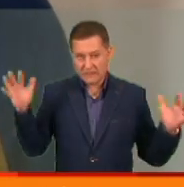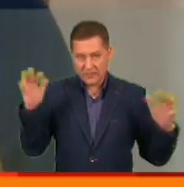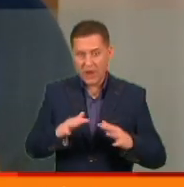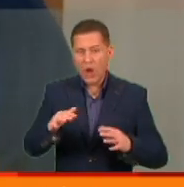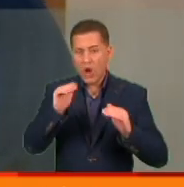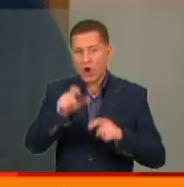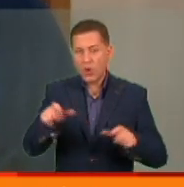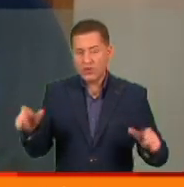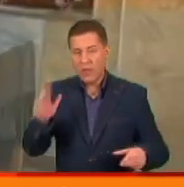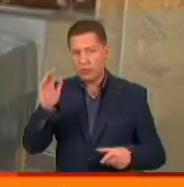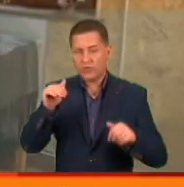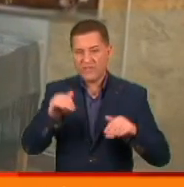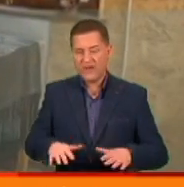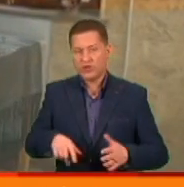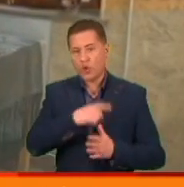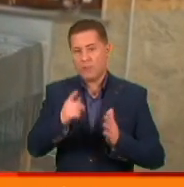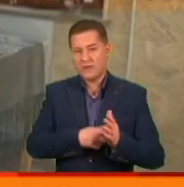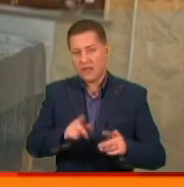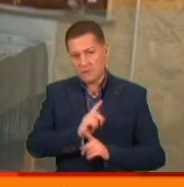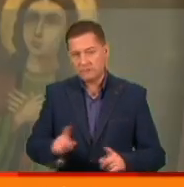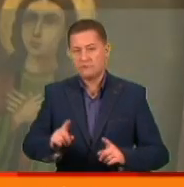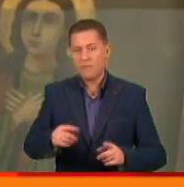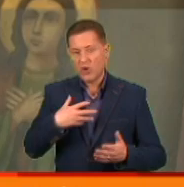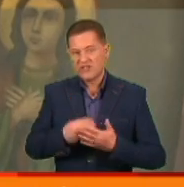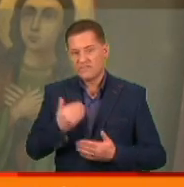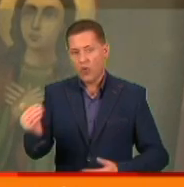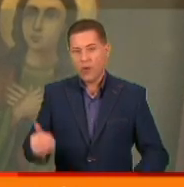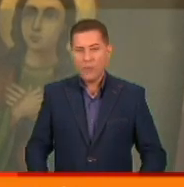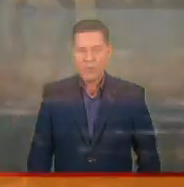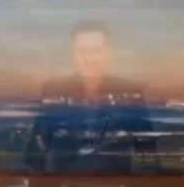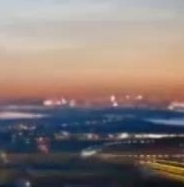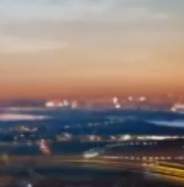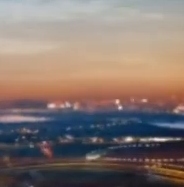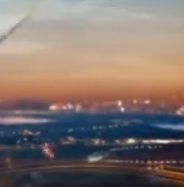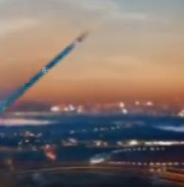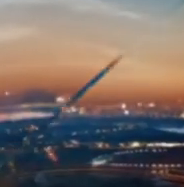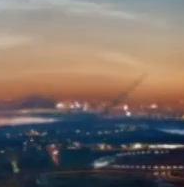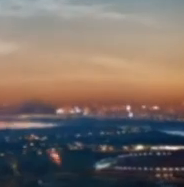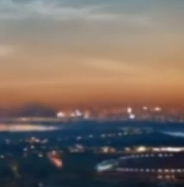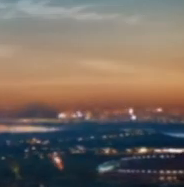будемо вирішувати питання по-своєму. Олена Парай, Віталій Гаврилець, програма «Вікна», СТБ.